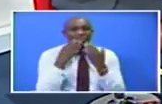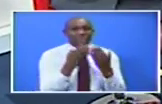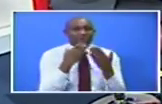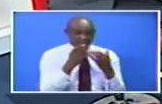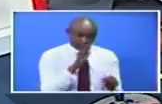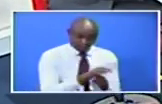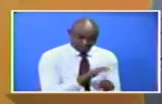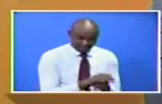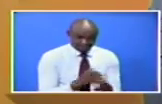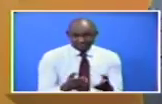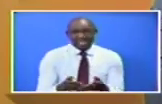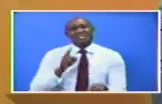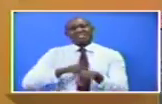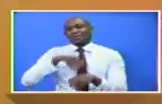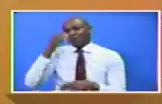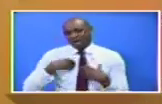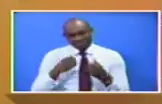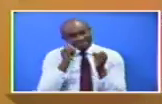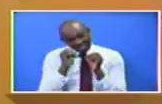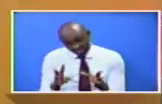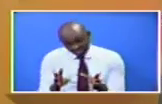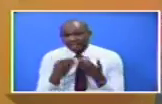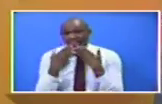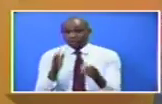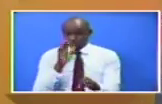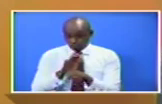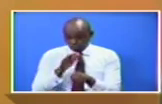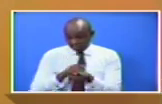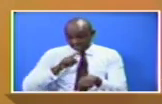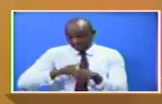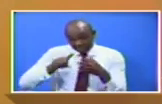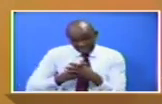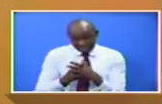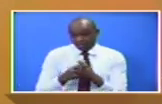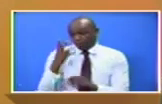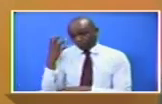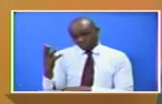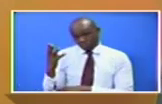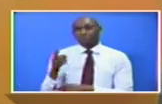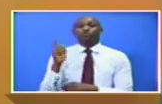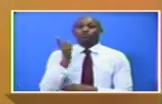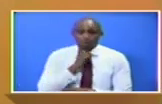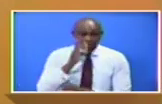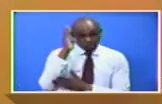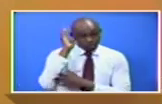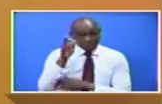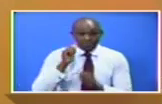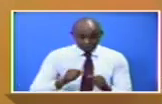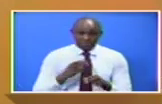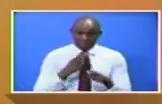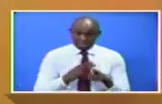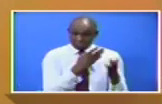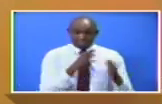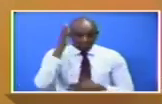wenu. Mtazamaji sina la ziada. Shukran sana kwa kuandamana nami tangu nilipoanza taarifa hizi mwendo wa saa 10. Tukutane kesho Mungu akitujalia. Jina langu ni